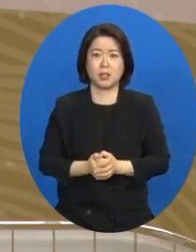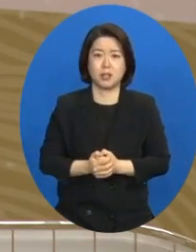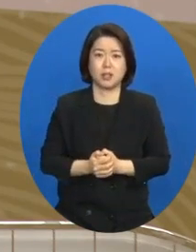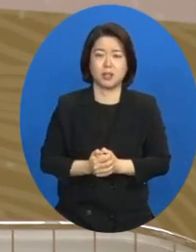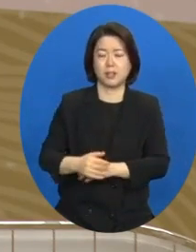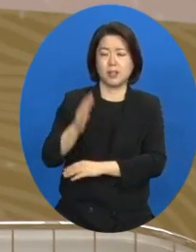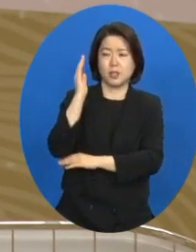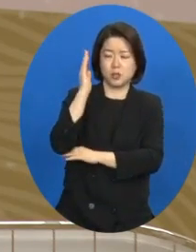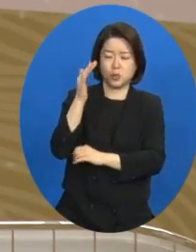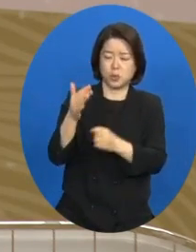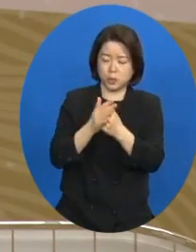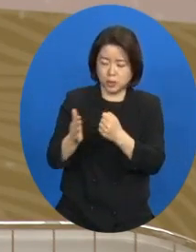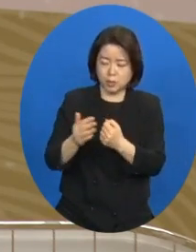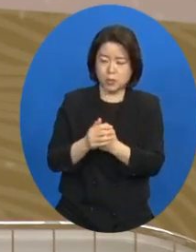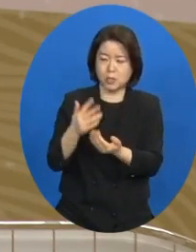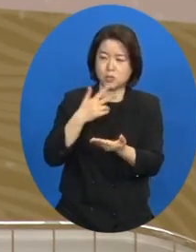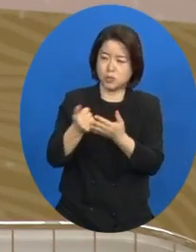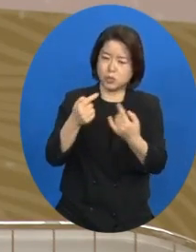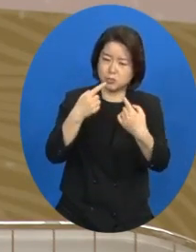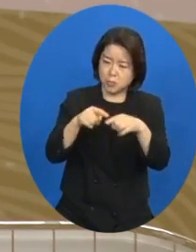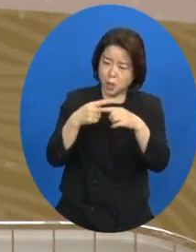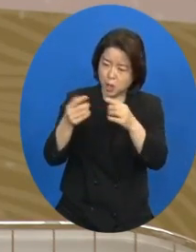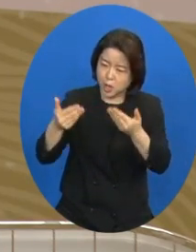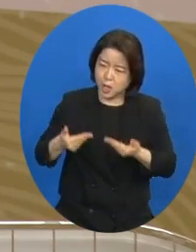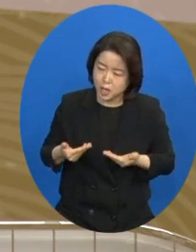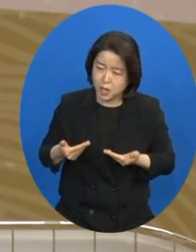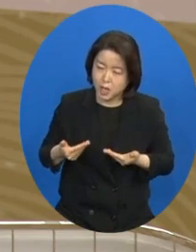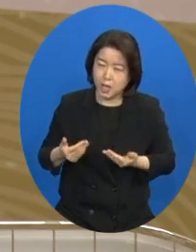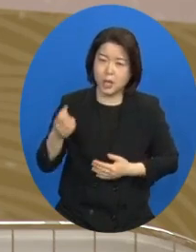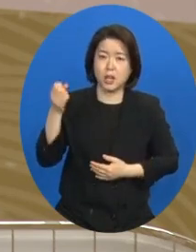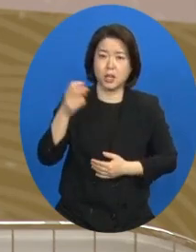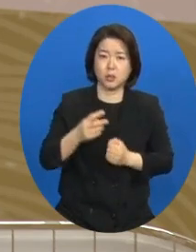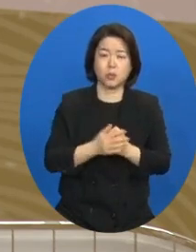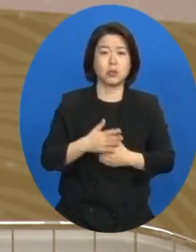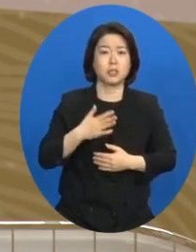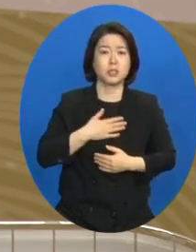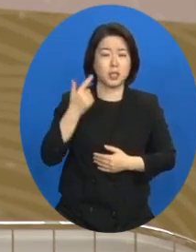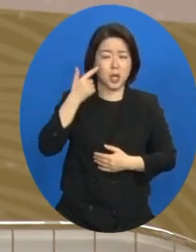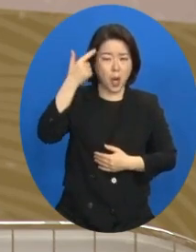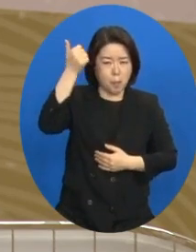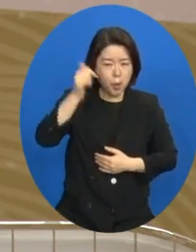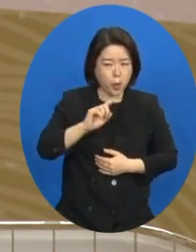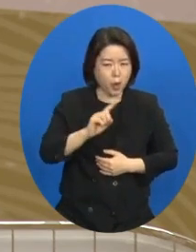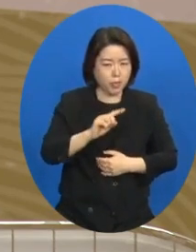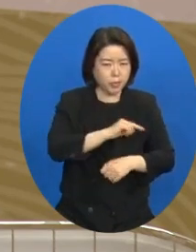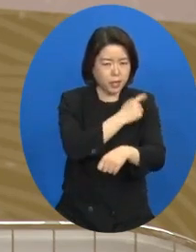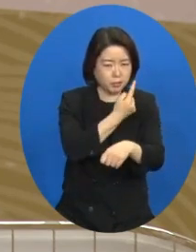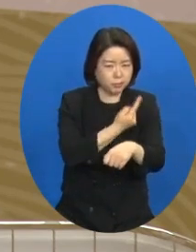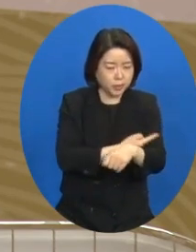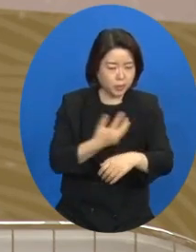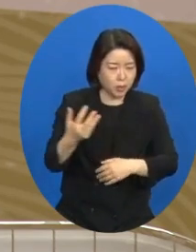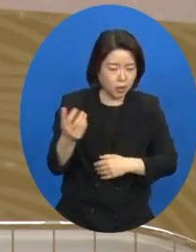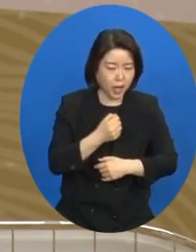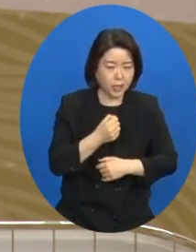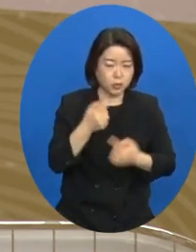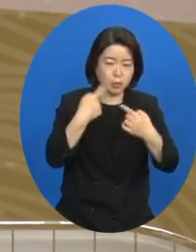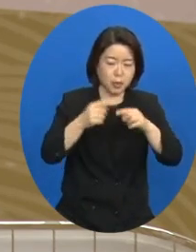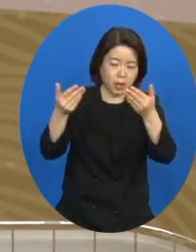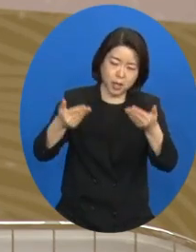설교 때문에 주님이 평가 하실까 또는 제 목회 적인 어떤 능력으로 평가 하실까